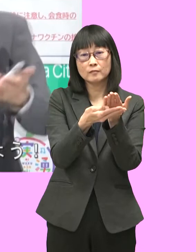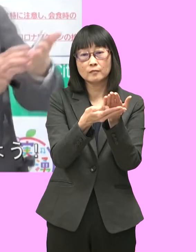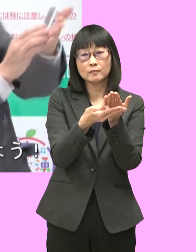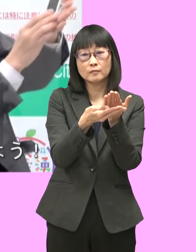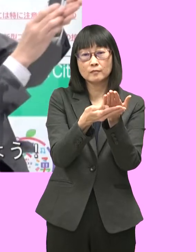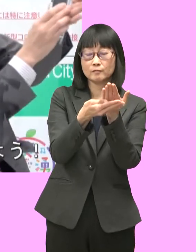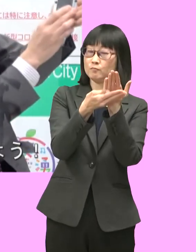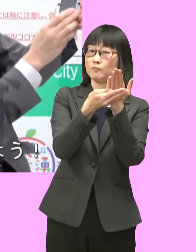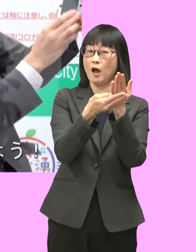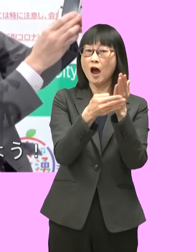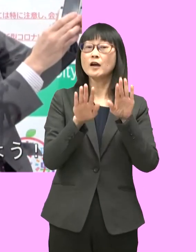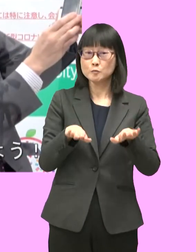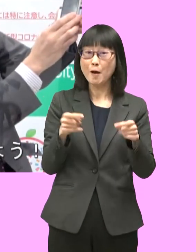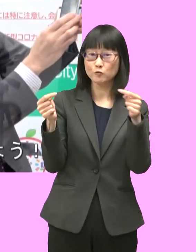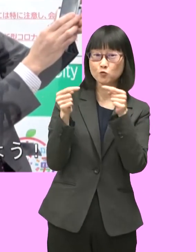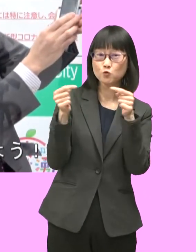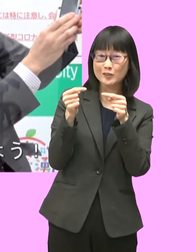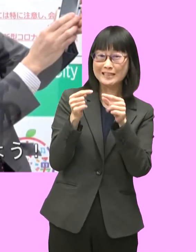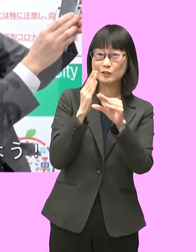通信中とか出て、